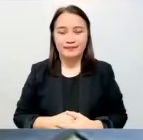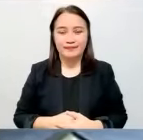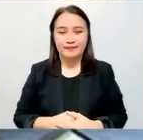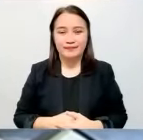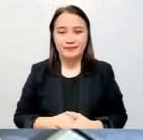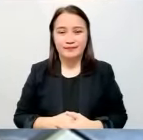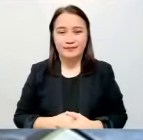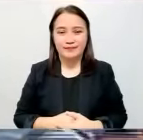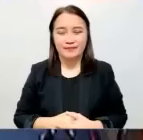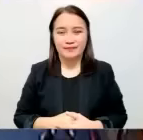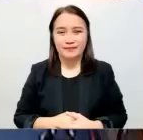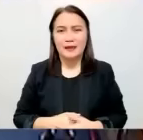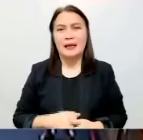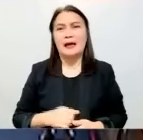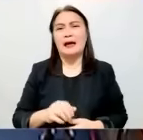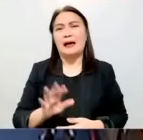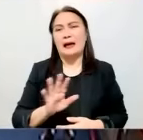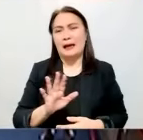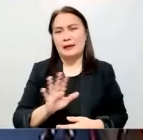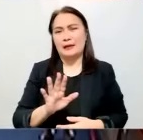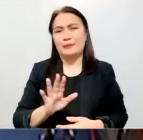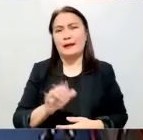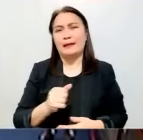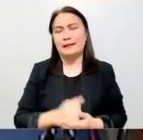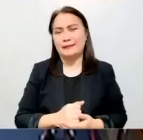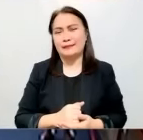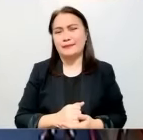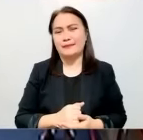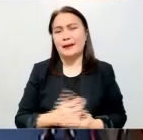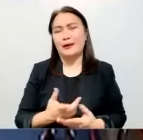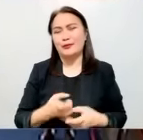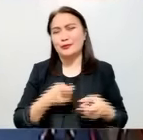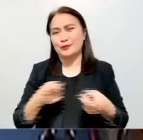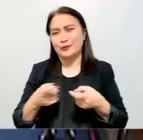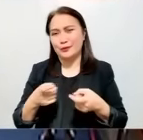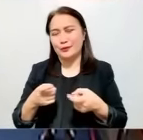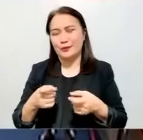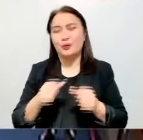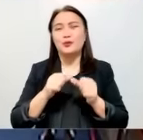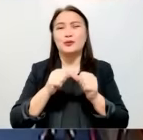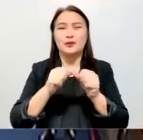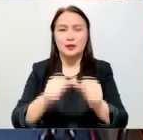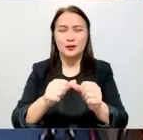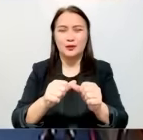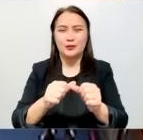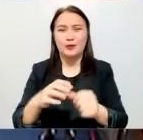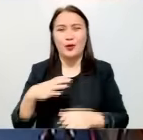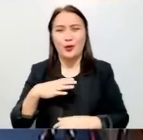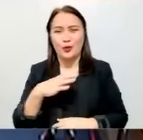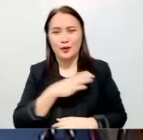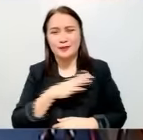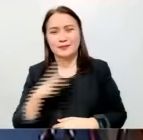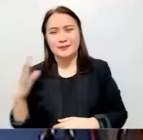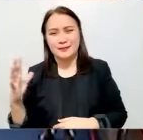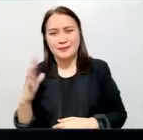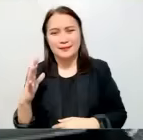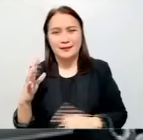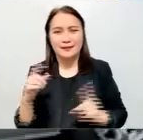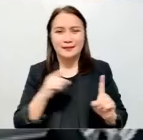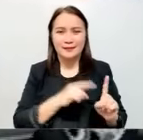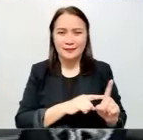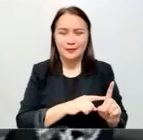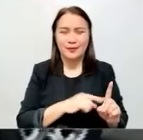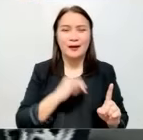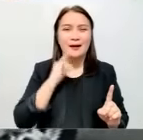Ayaw pa rin paawat sa patutsadahan ang ilang kongresista at si Senator Amy Marcos. Ang pinagtatalunan nila ngayon